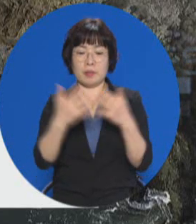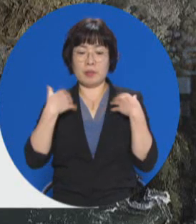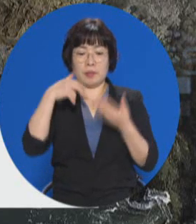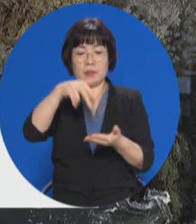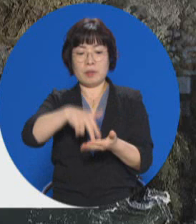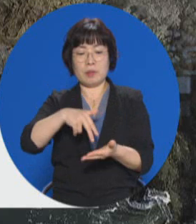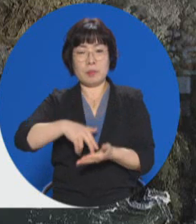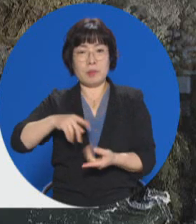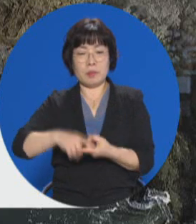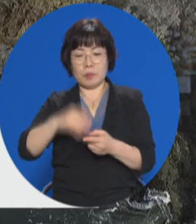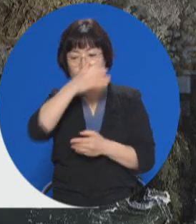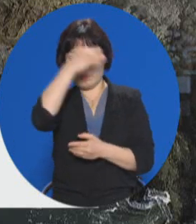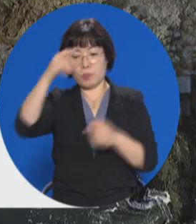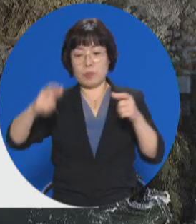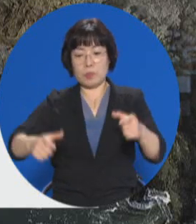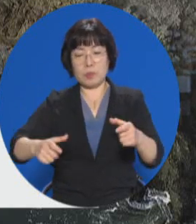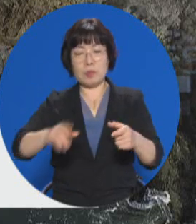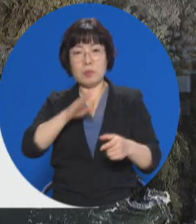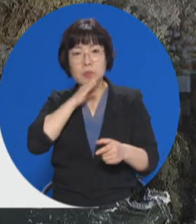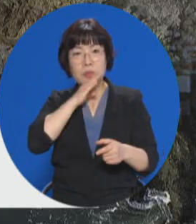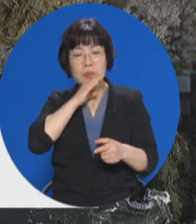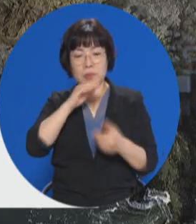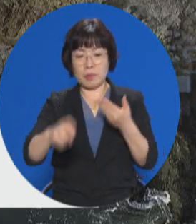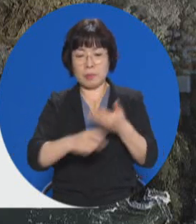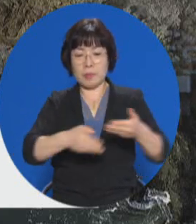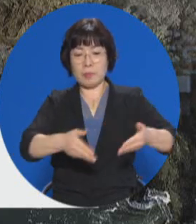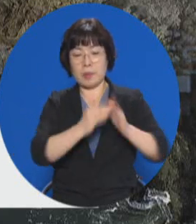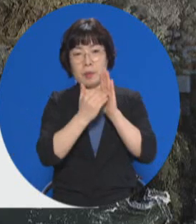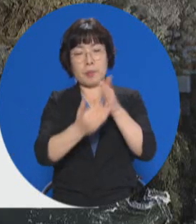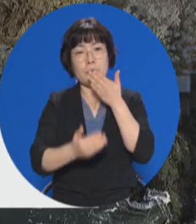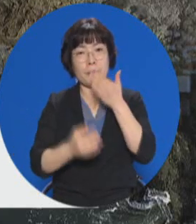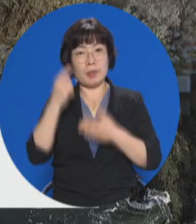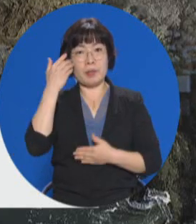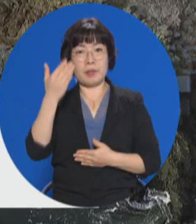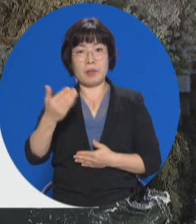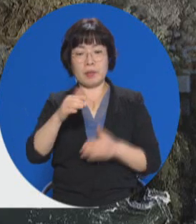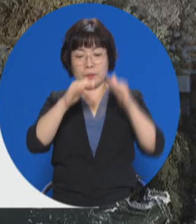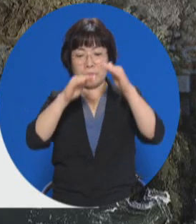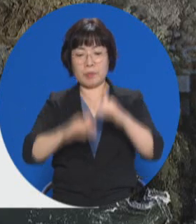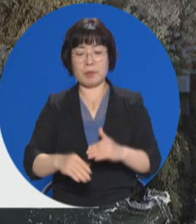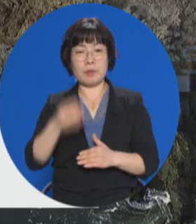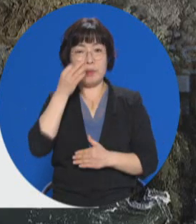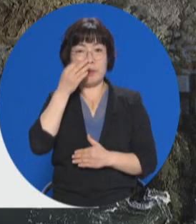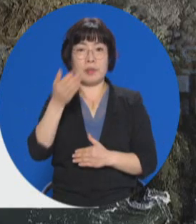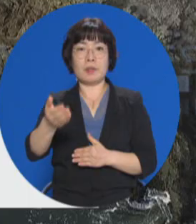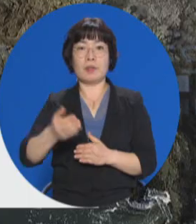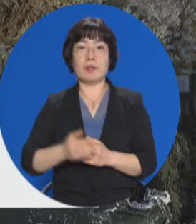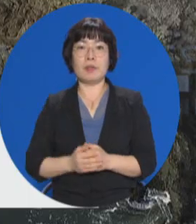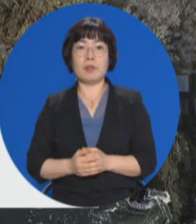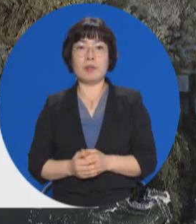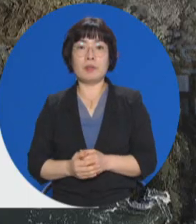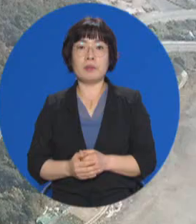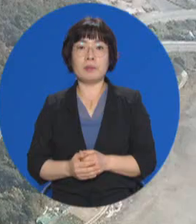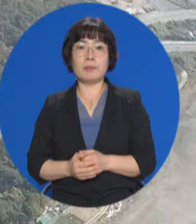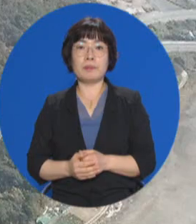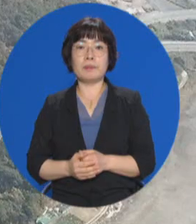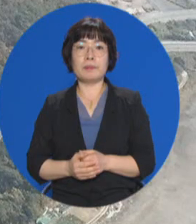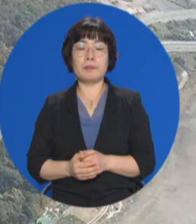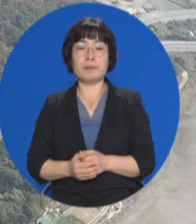말대로 경관지구만으로도 정말 난개발을 막을 수 있는 걸까요? 강서영 기자가 알아봤습니다.